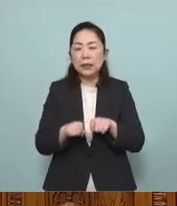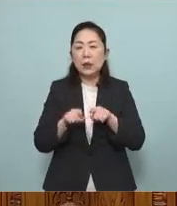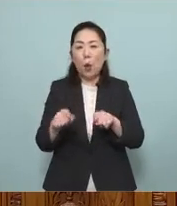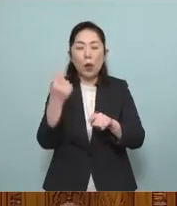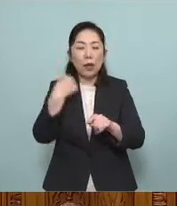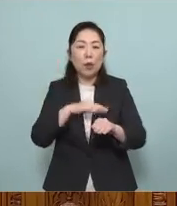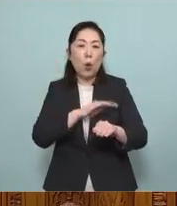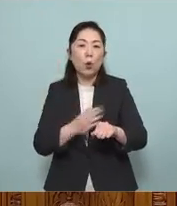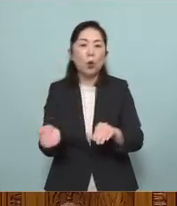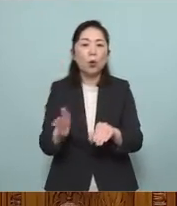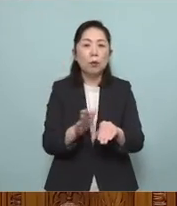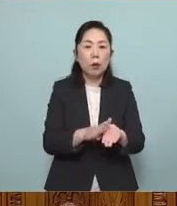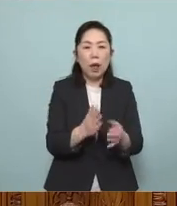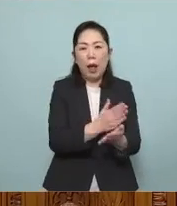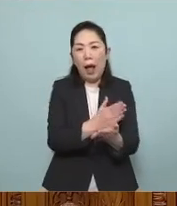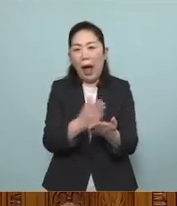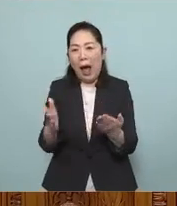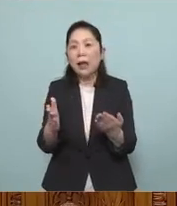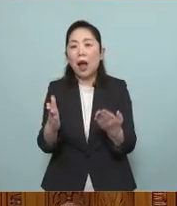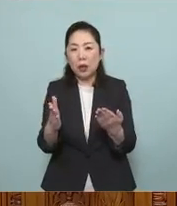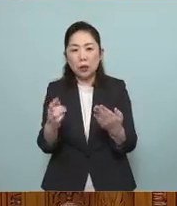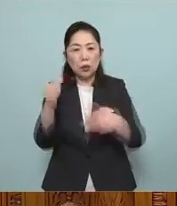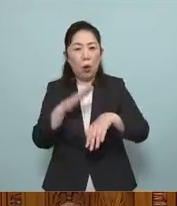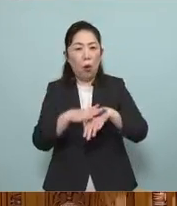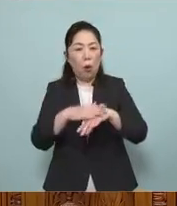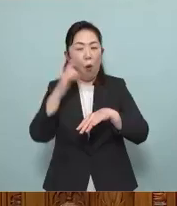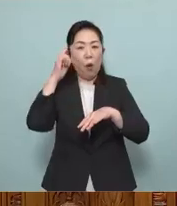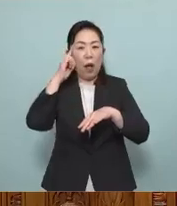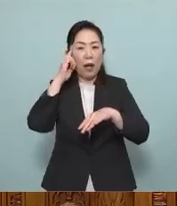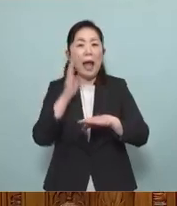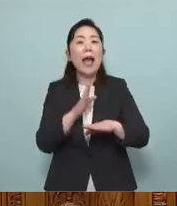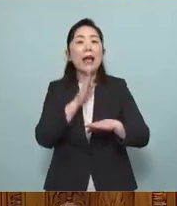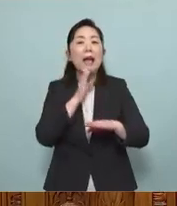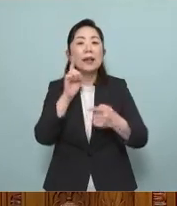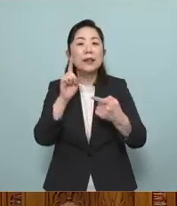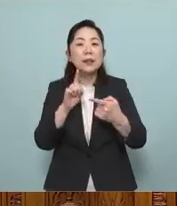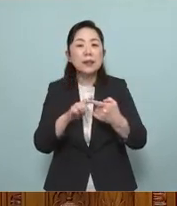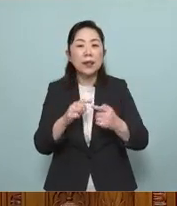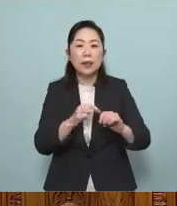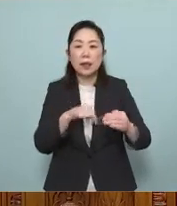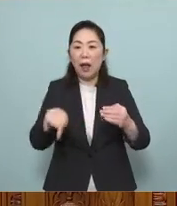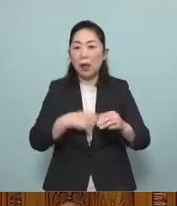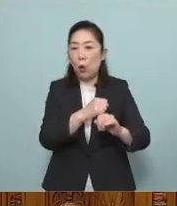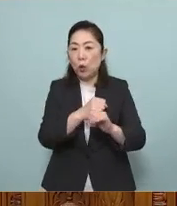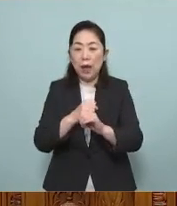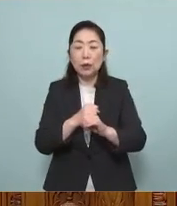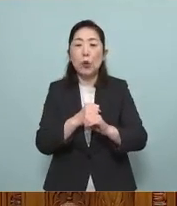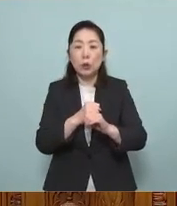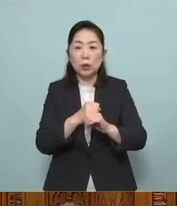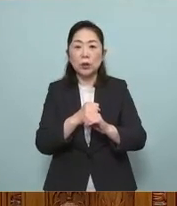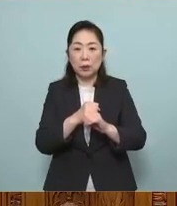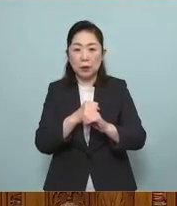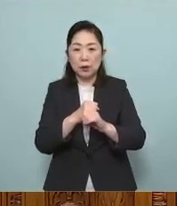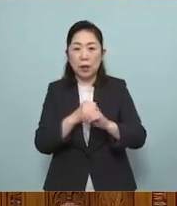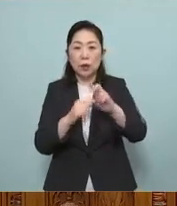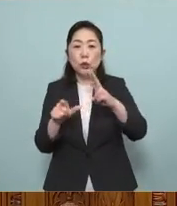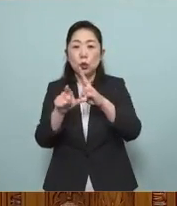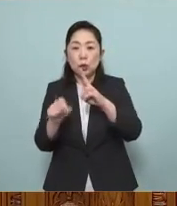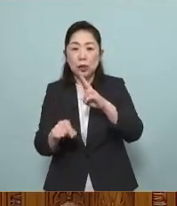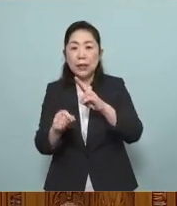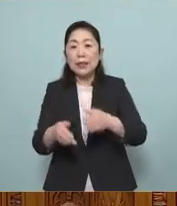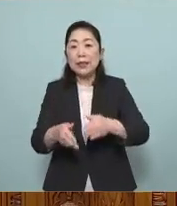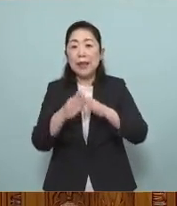含め、あらゆる選択肢を排除せず、現実的に検討をします。先月成立した補正予算